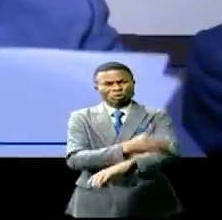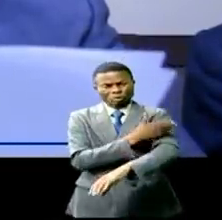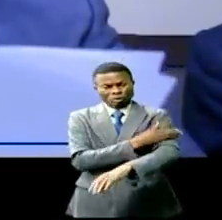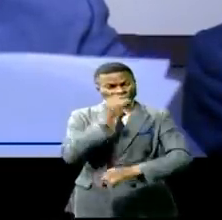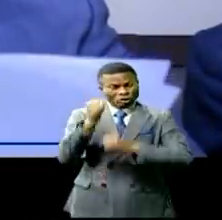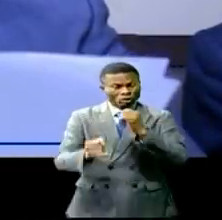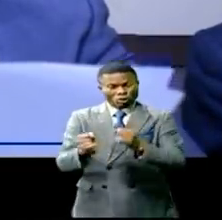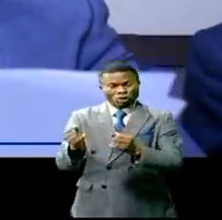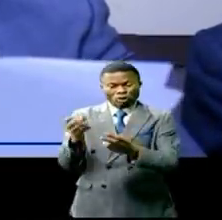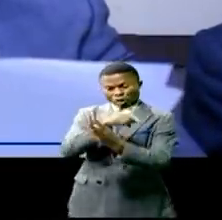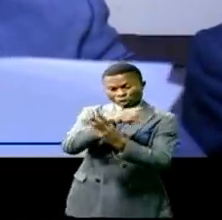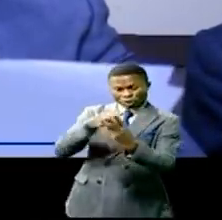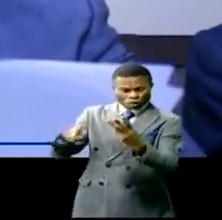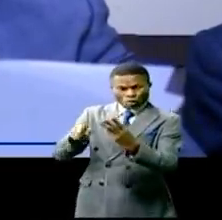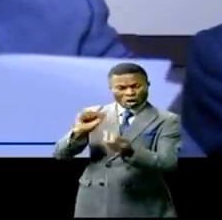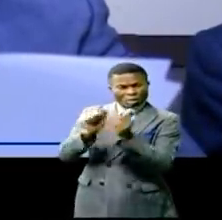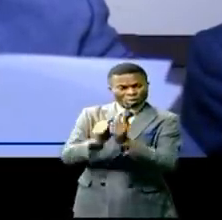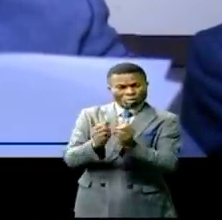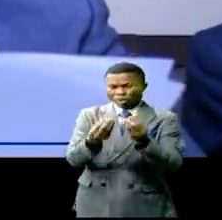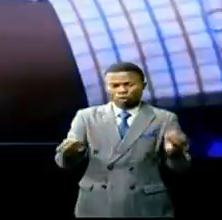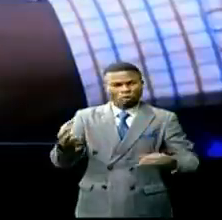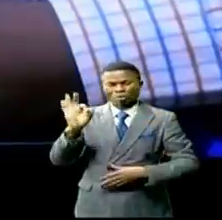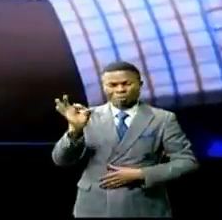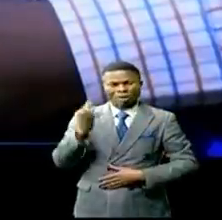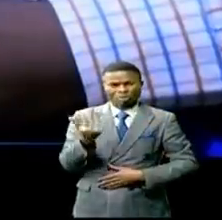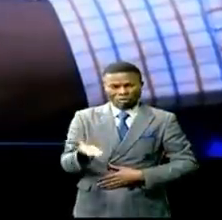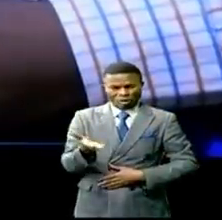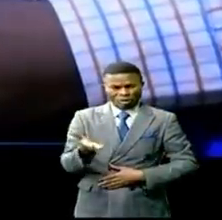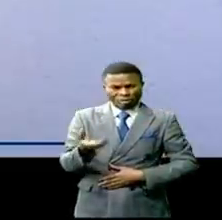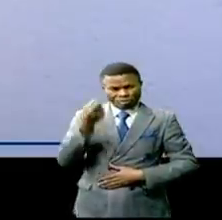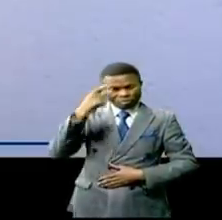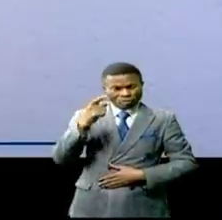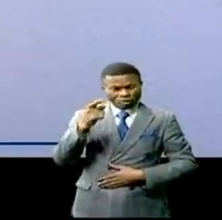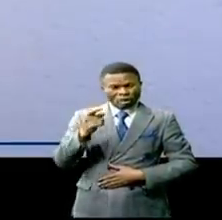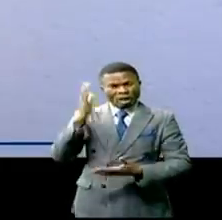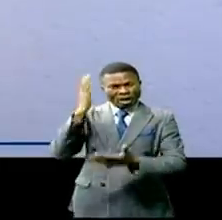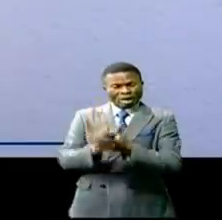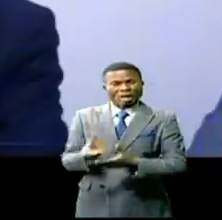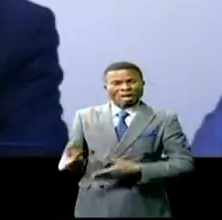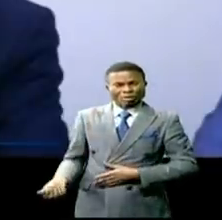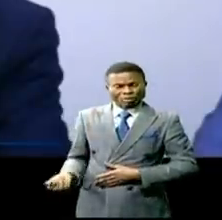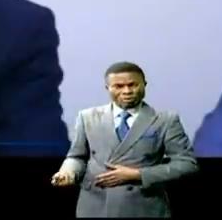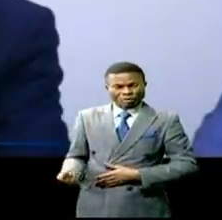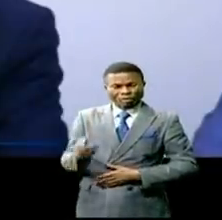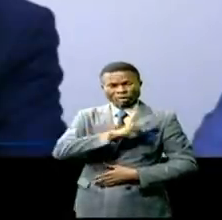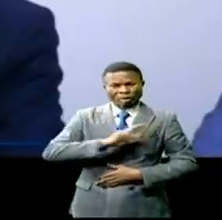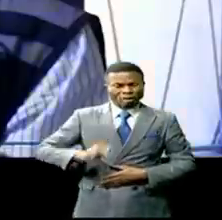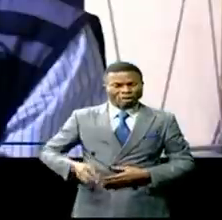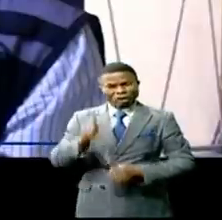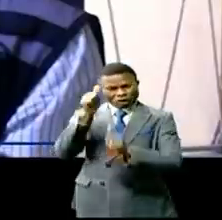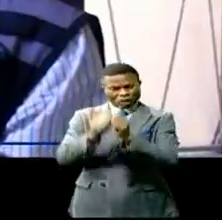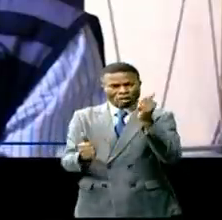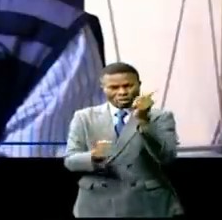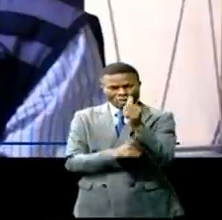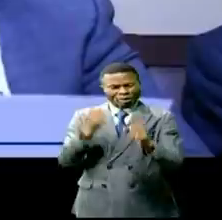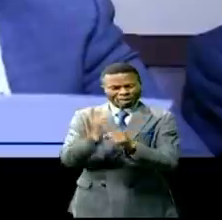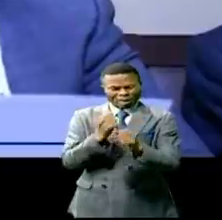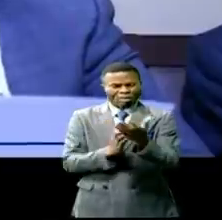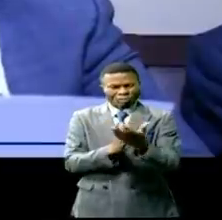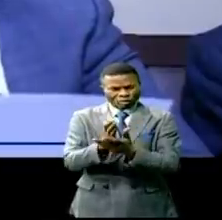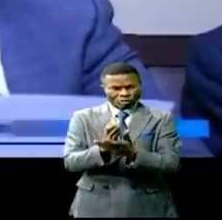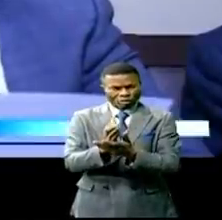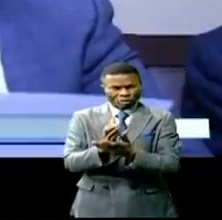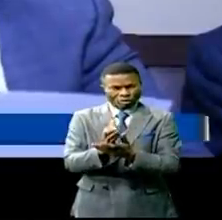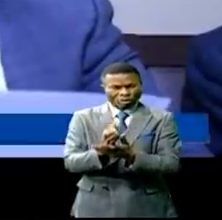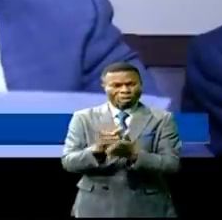fermerons les yeux sur ces pratiques conjurer la corruption en rdc chaque acteur devra jouer son rôle de